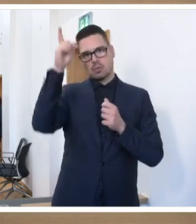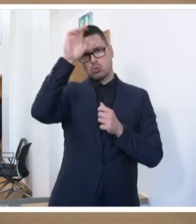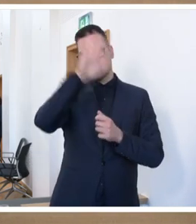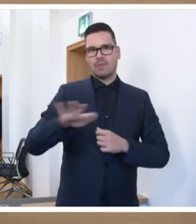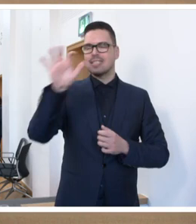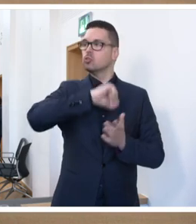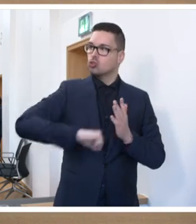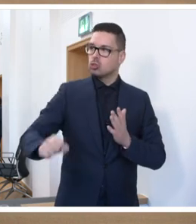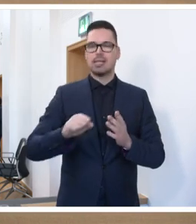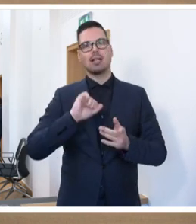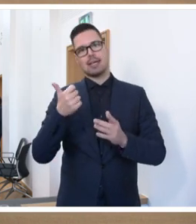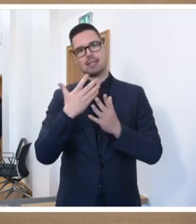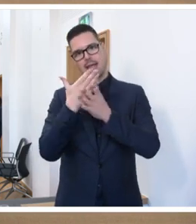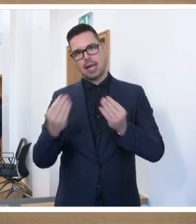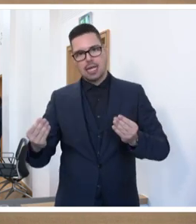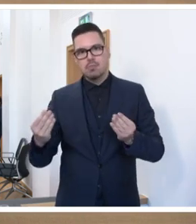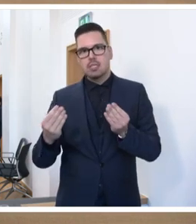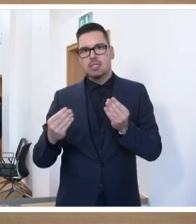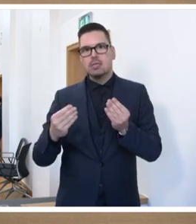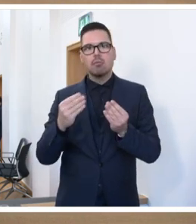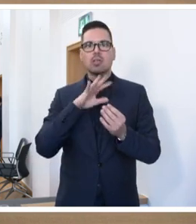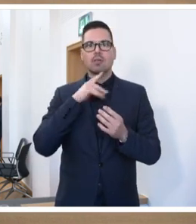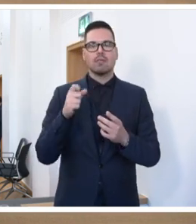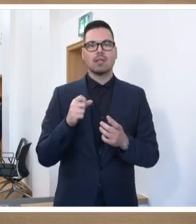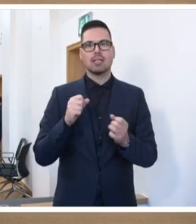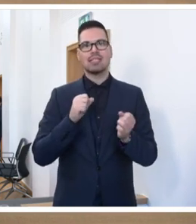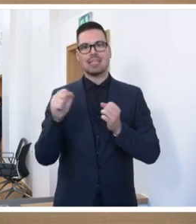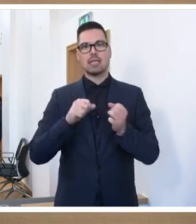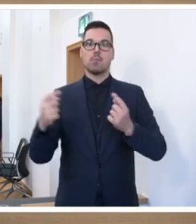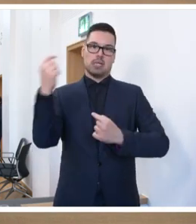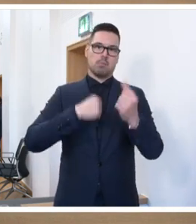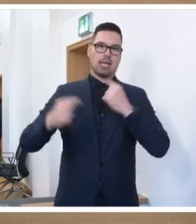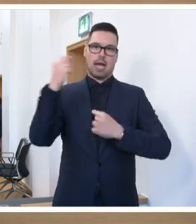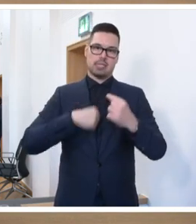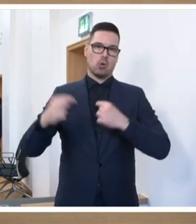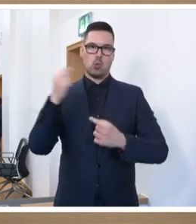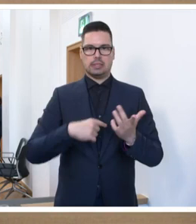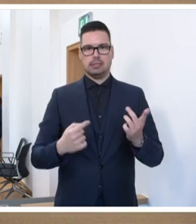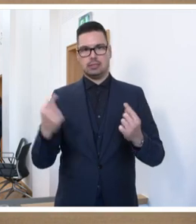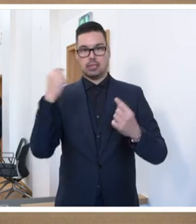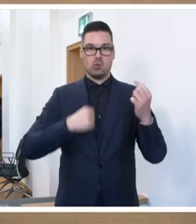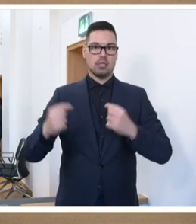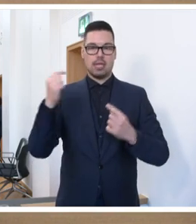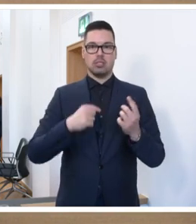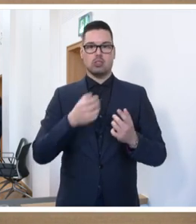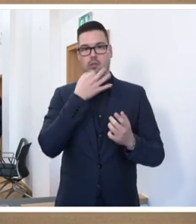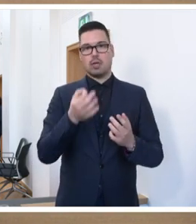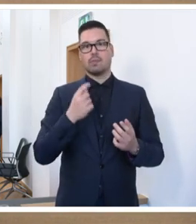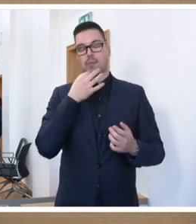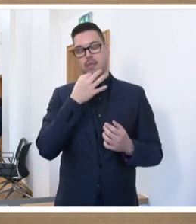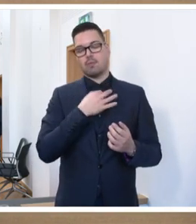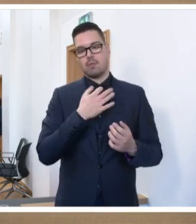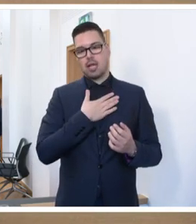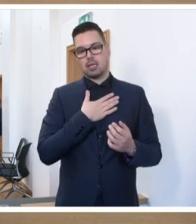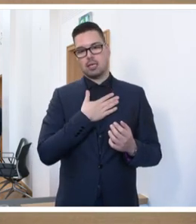bekommen. Erste Ergebnisse besagen, dass viele der mutmaßlichen Täter junge Männer mit Migrationshintergrund sind. Ich stelle mir die Frage und wir stellen uns die